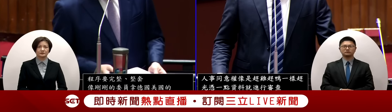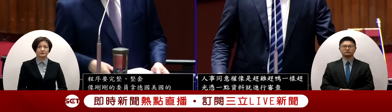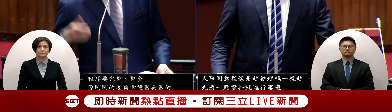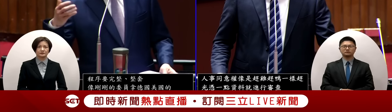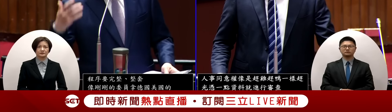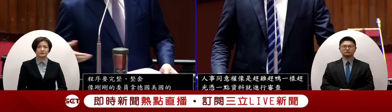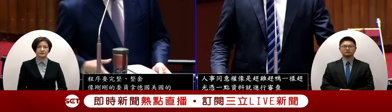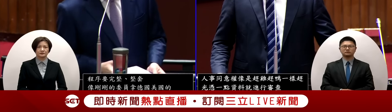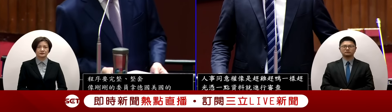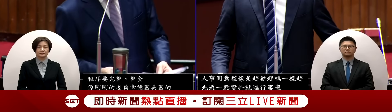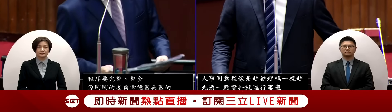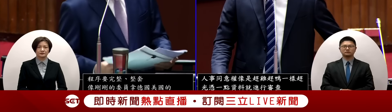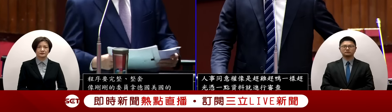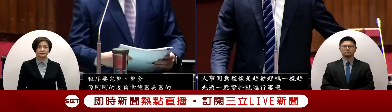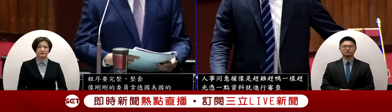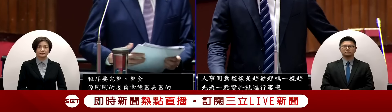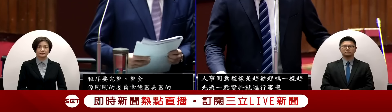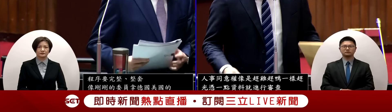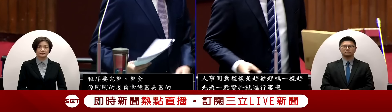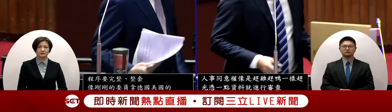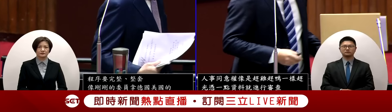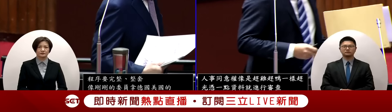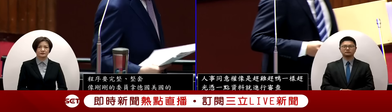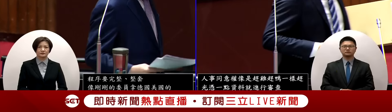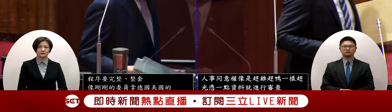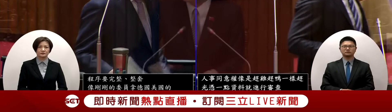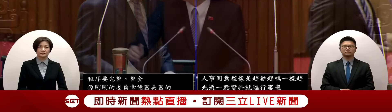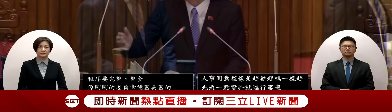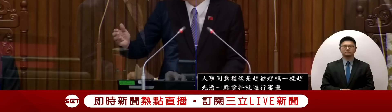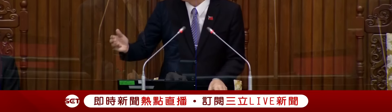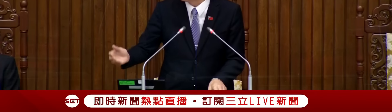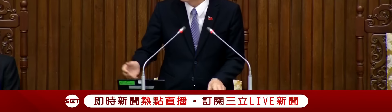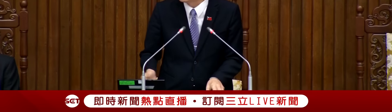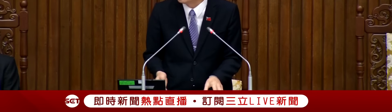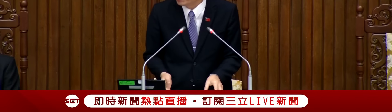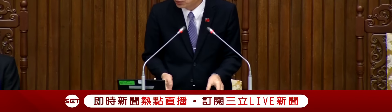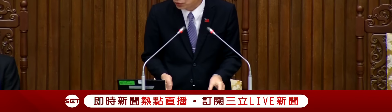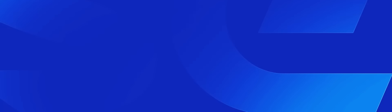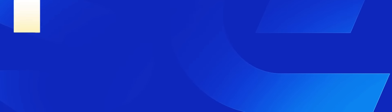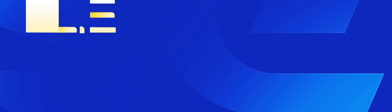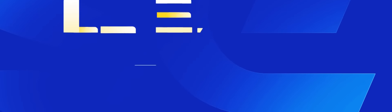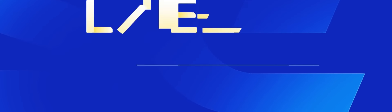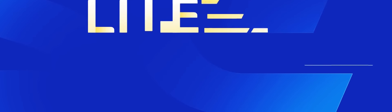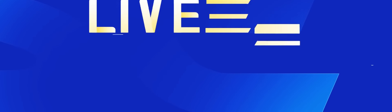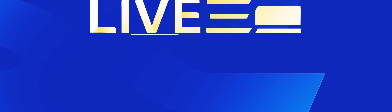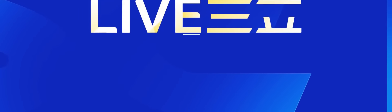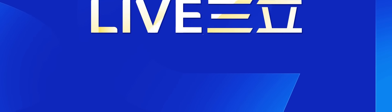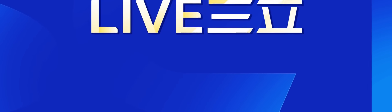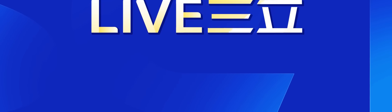问题。 谢谢，时间到了。谢谢华光山委员咨询，谢谢卓院长的备询。